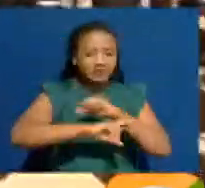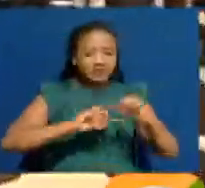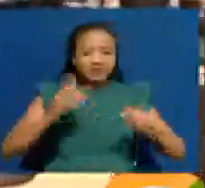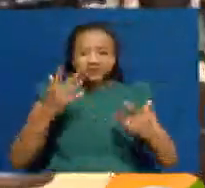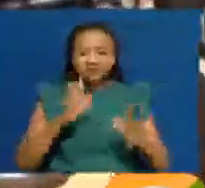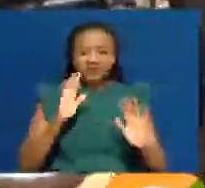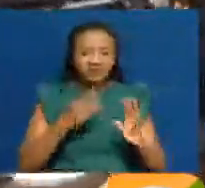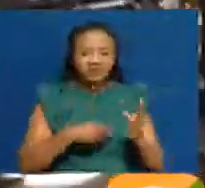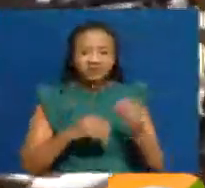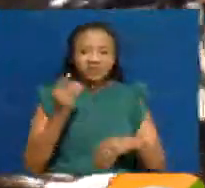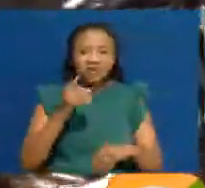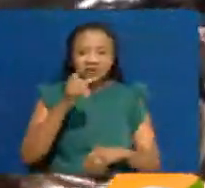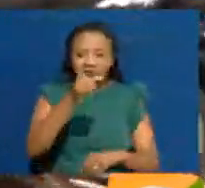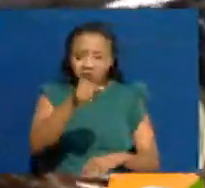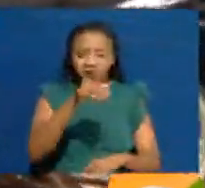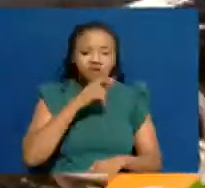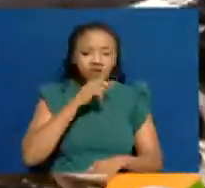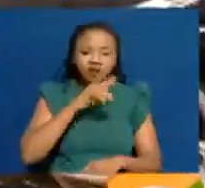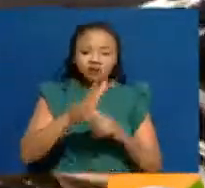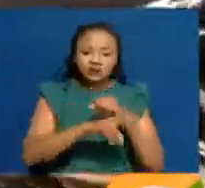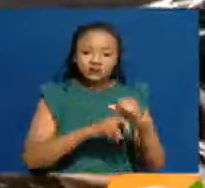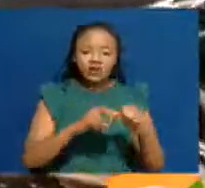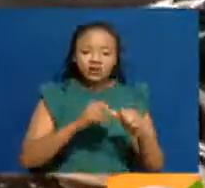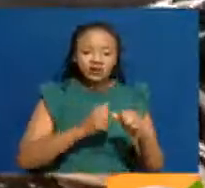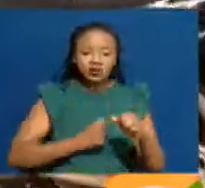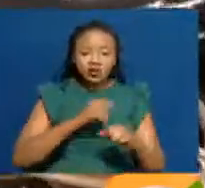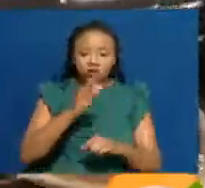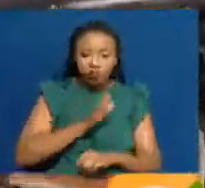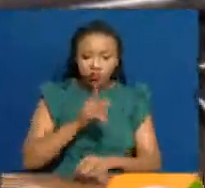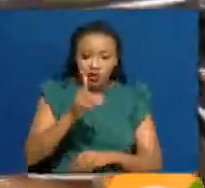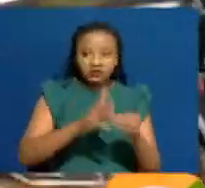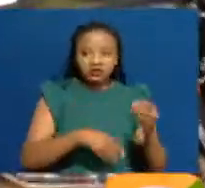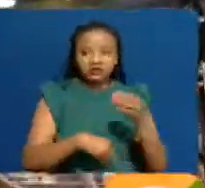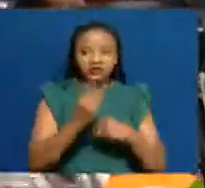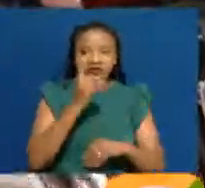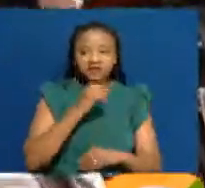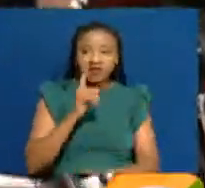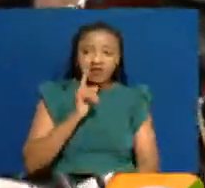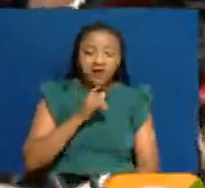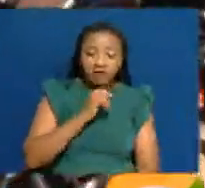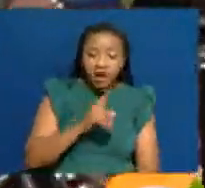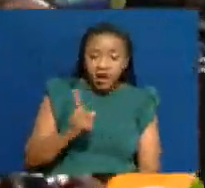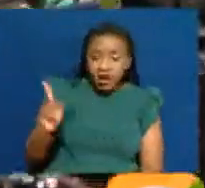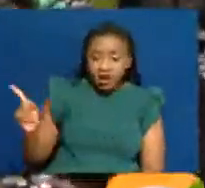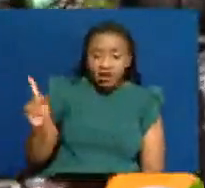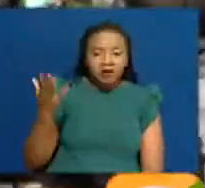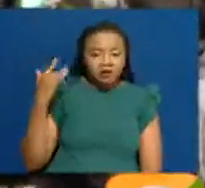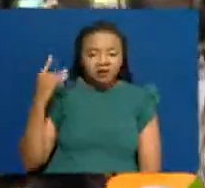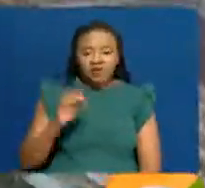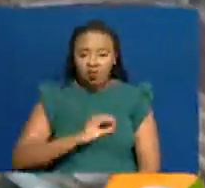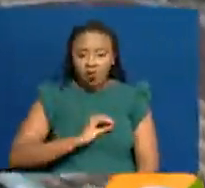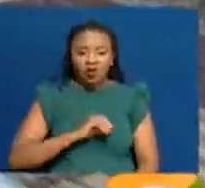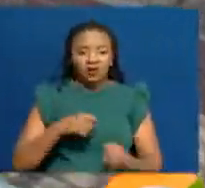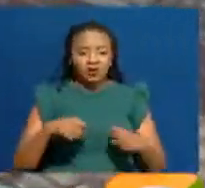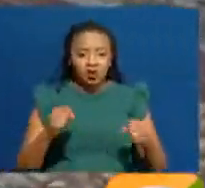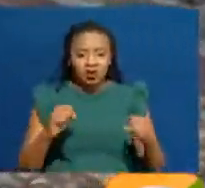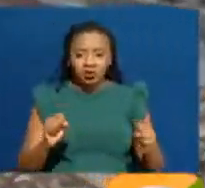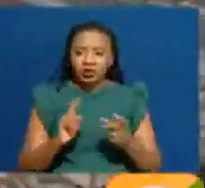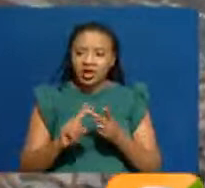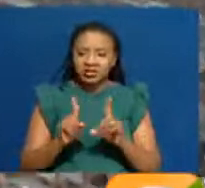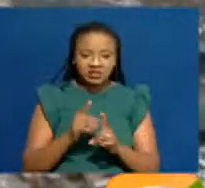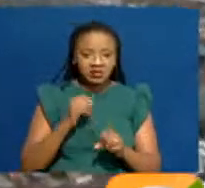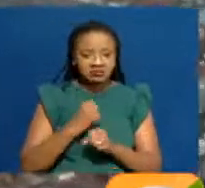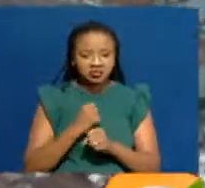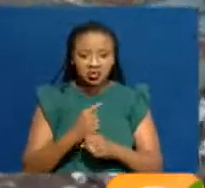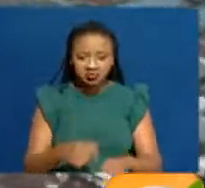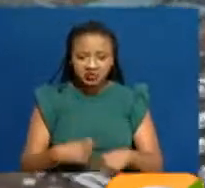Akifululiza pikipiki hii, Sam Bwiro ana makovu mengi. Awali, alikuwa mmiliki wa pikipiki na alikuwa